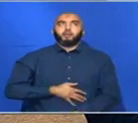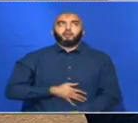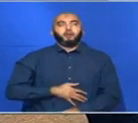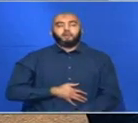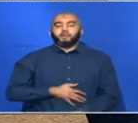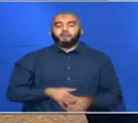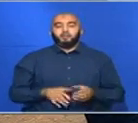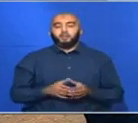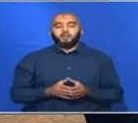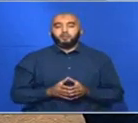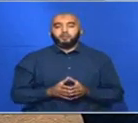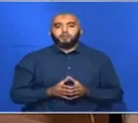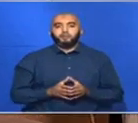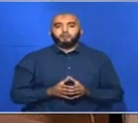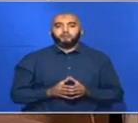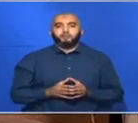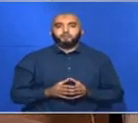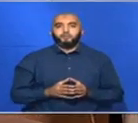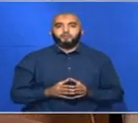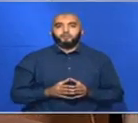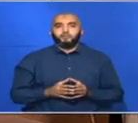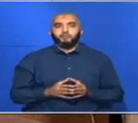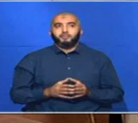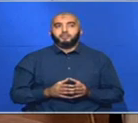خير وبركه ستر الله الحمد